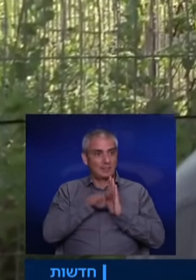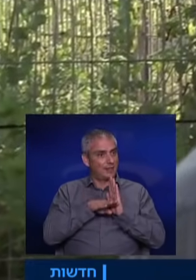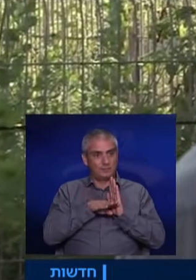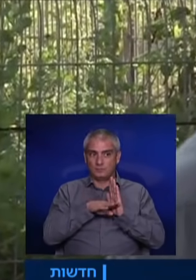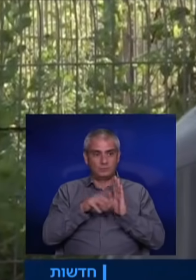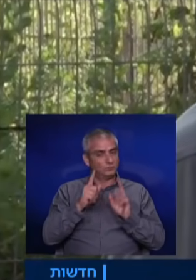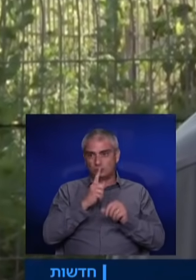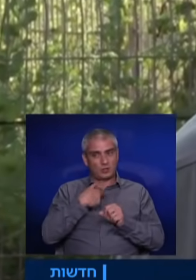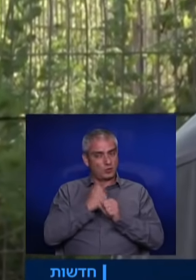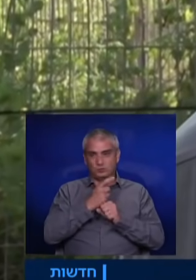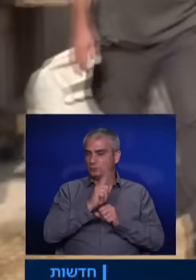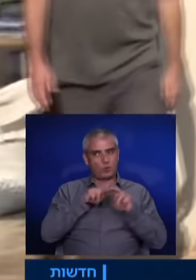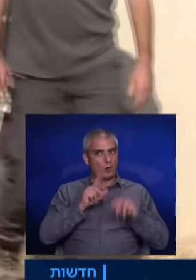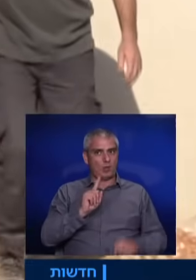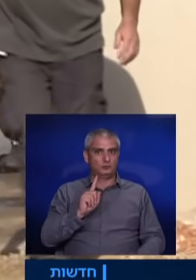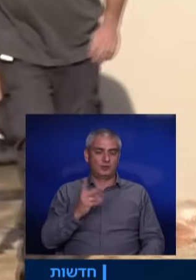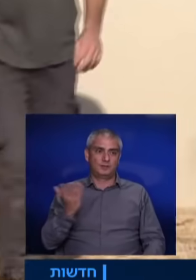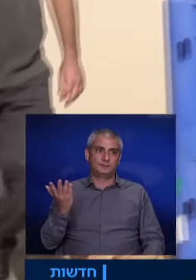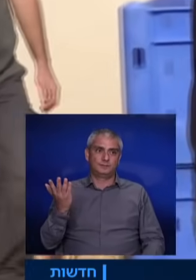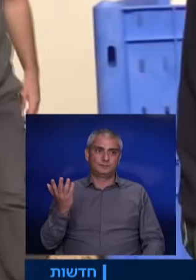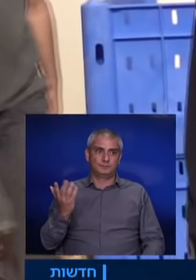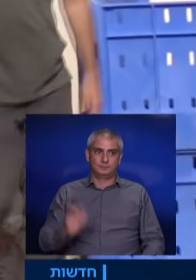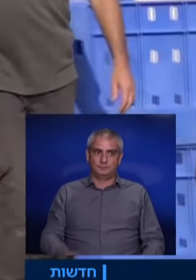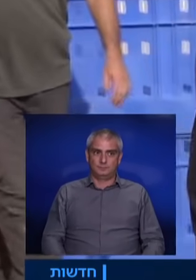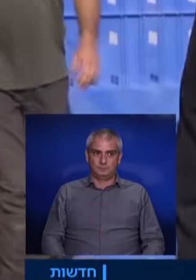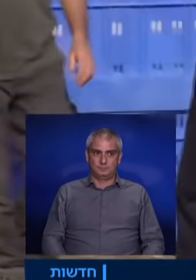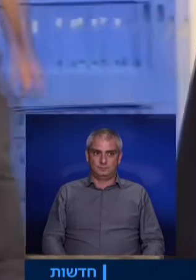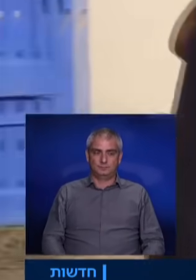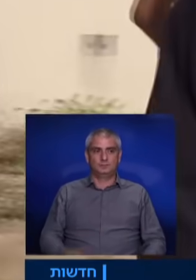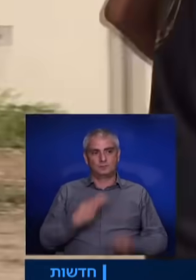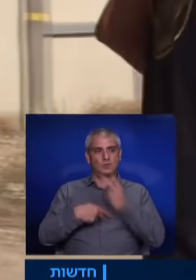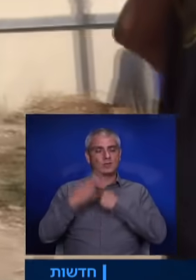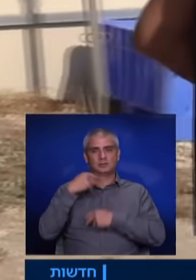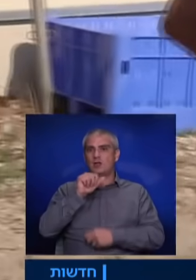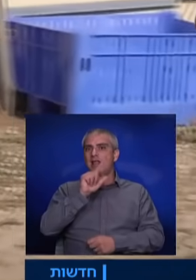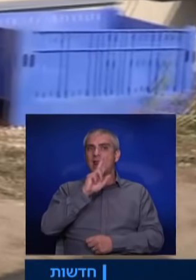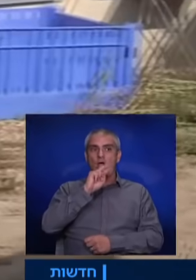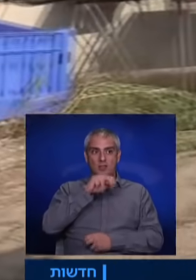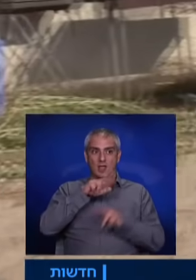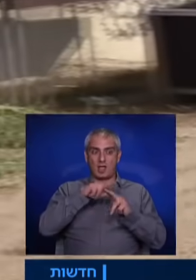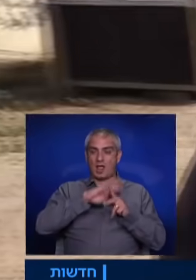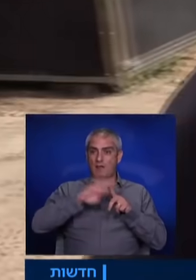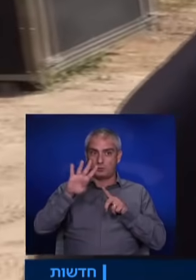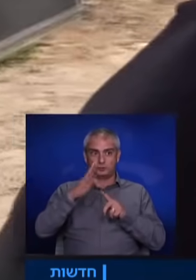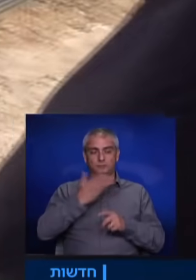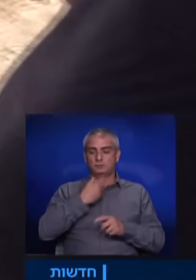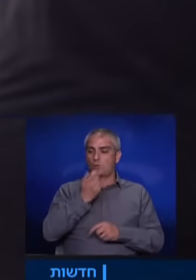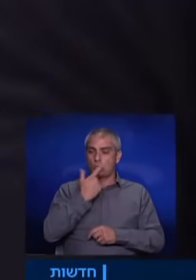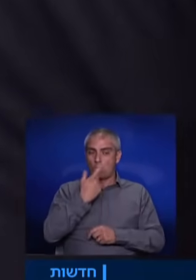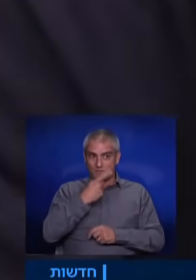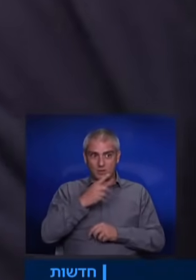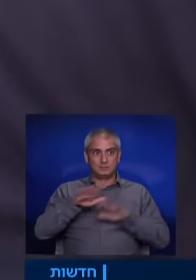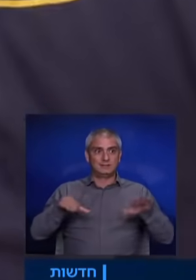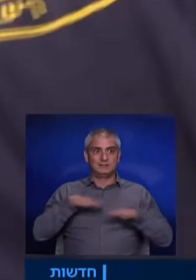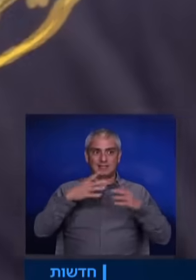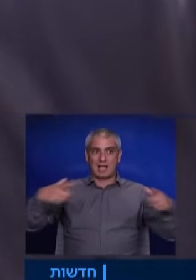בתנאים שאנחנו עושים, הוא לא יישאר. בואו נחזור אל אילרון. אחרי 4 חודשים של קבלת תרופות, שחייה